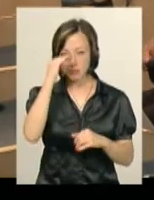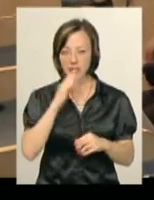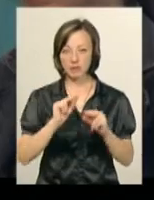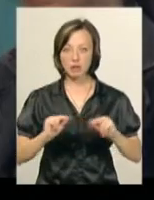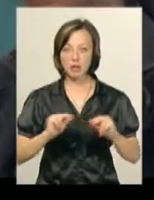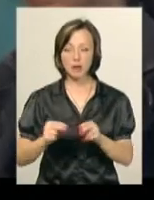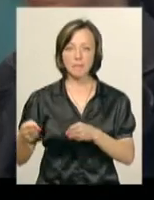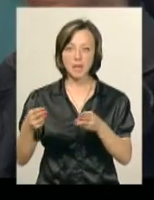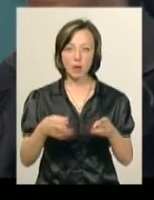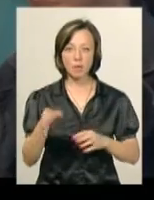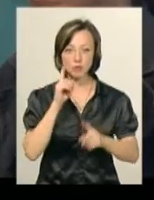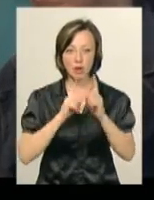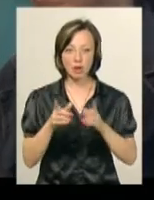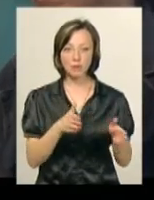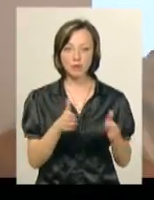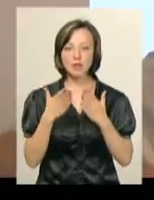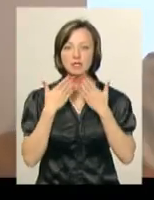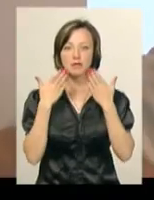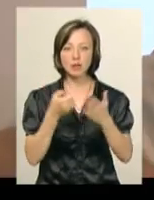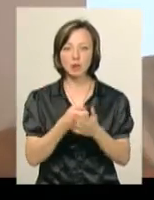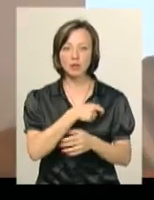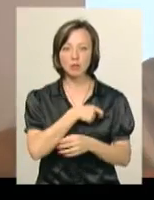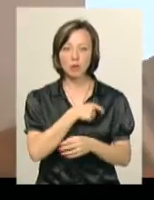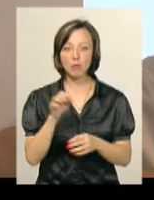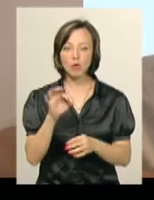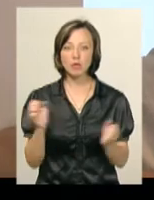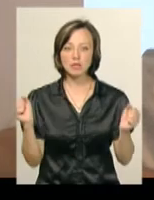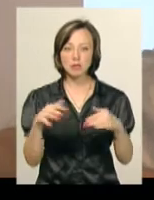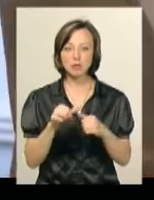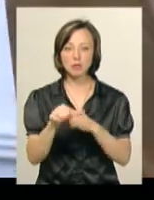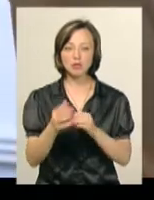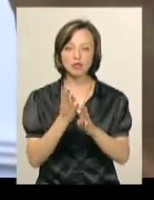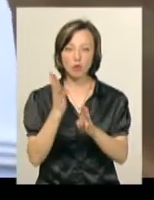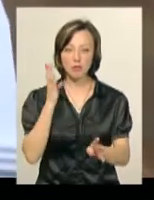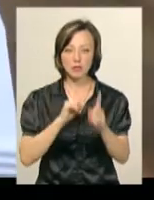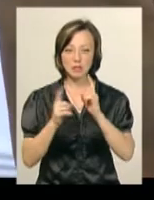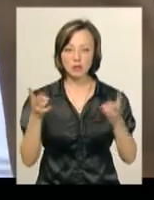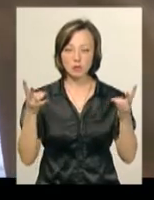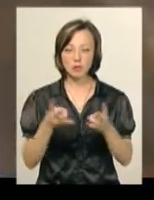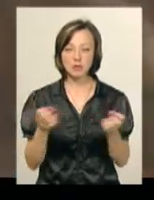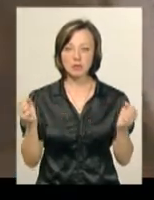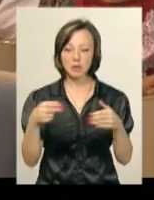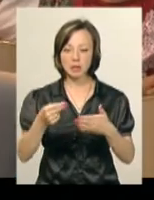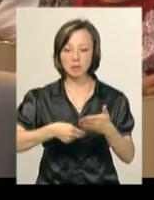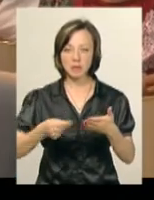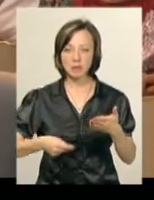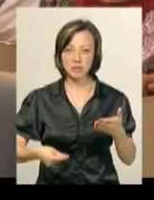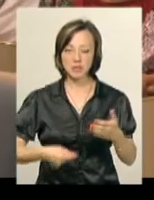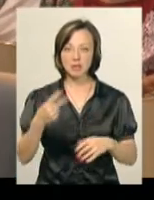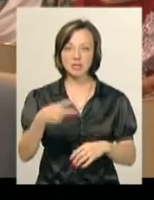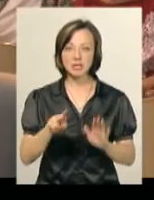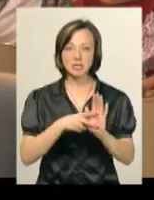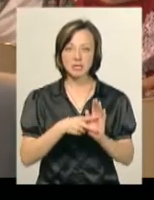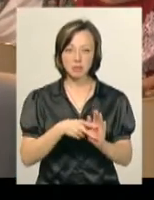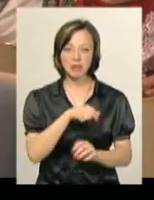приїхали нині в обласну раду, підготували звернення до депутатів про скликання позачергової сесії. Для цього необхідно зібрати підписи щонайменше 27